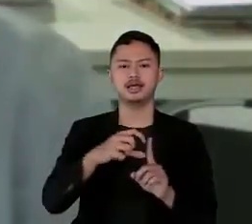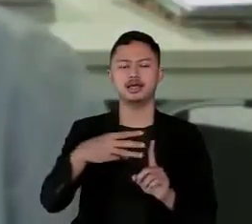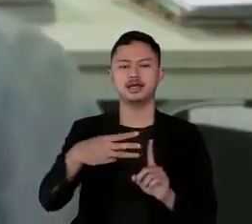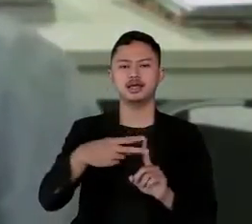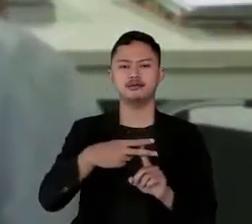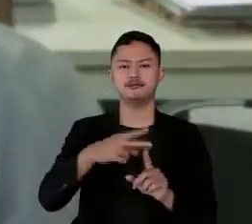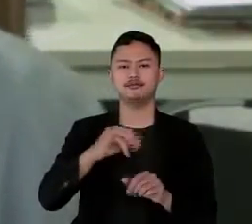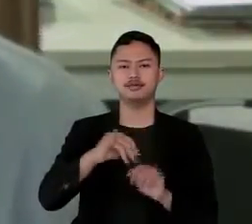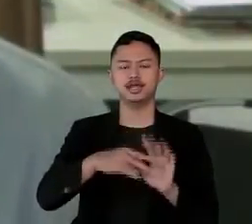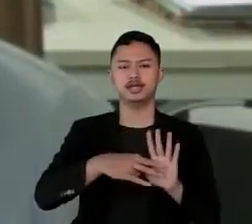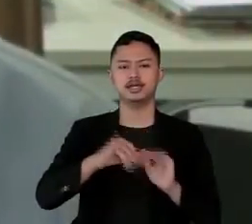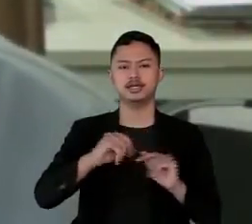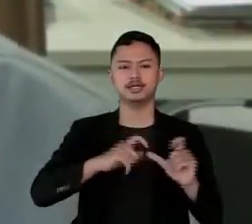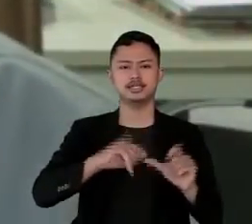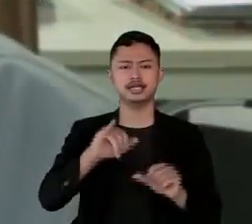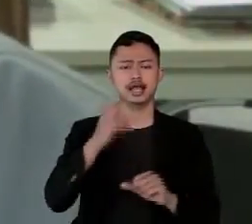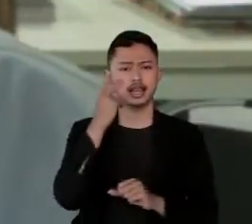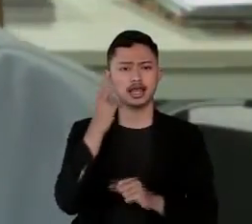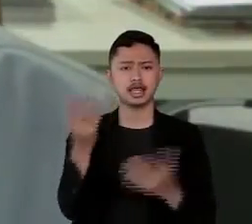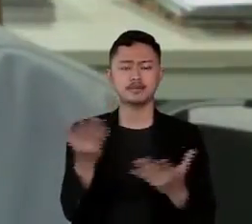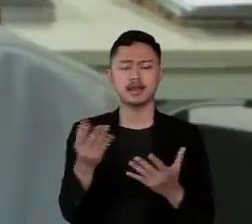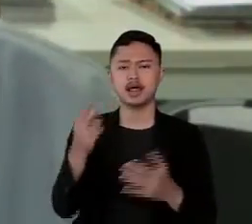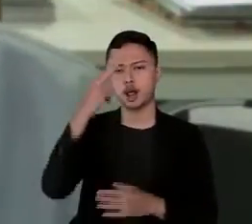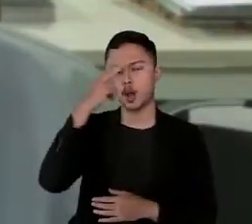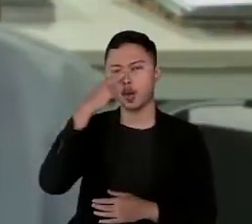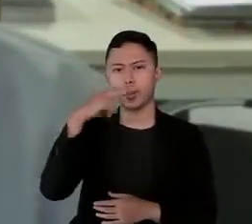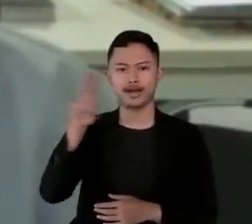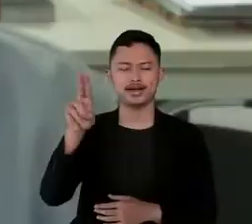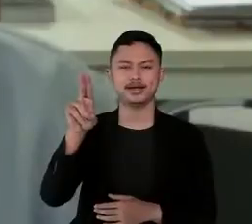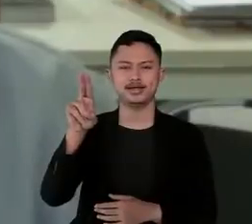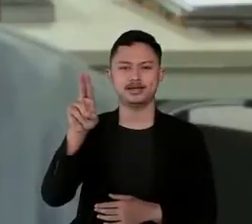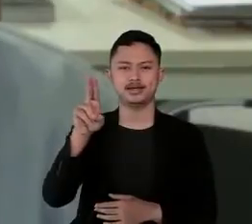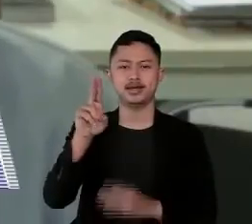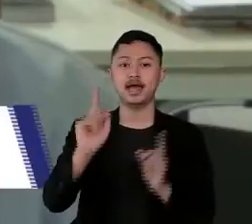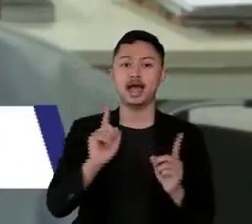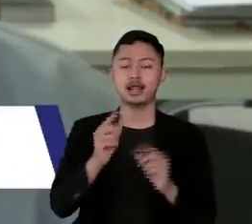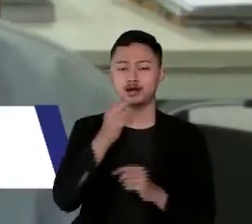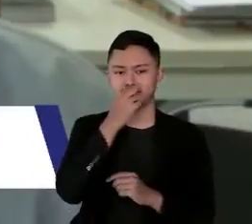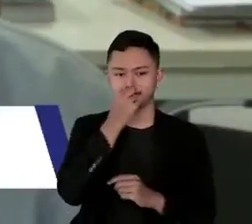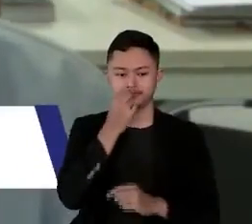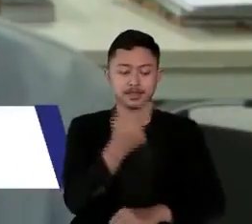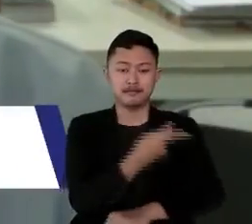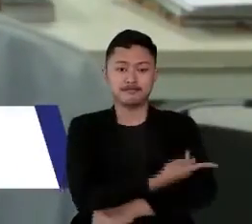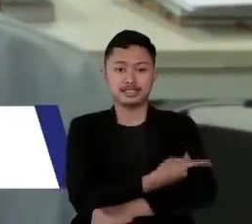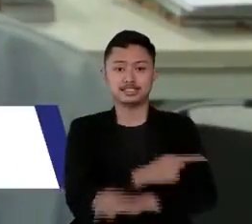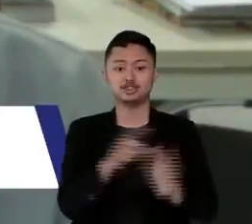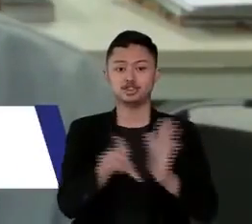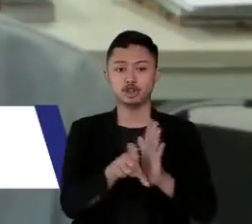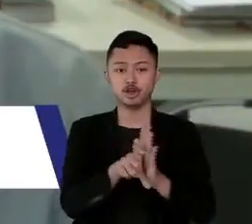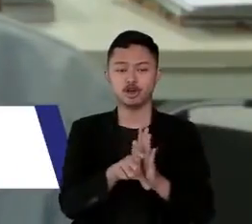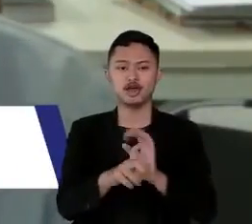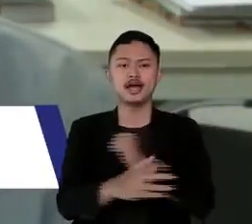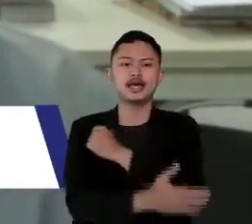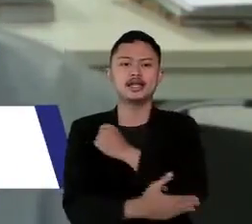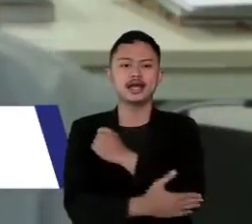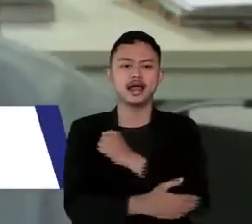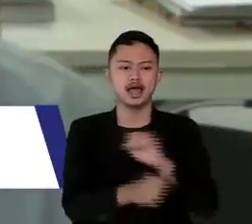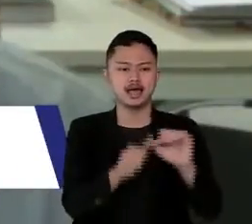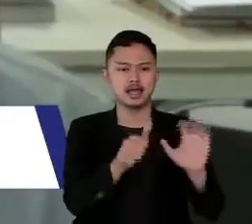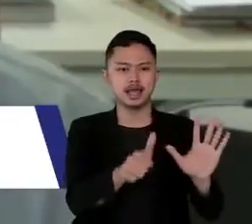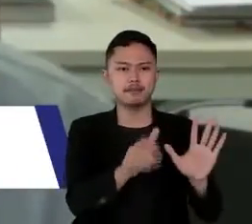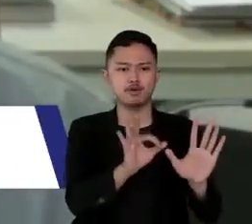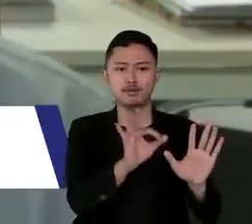kepada apa yang terjadi di luar negeri vaksin itu begitu negara itu sudah teriakan